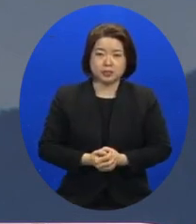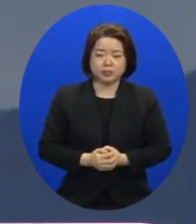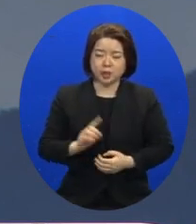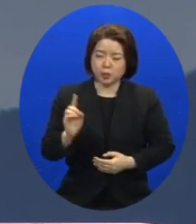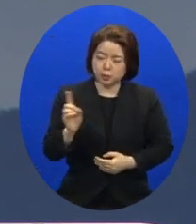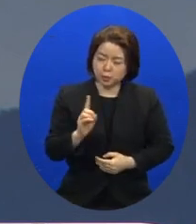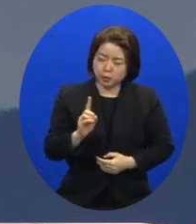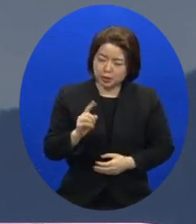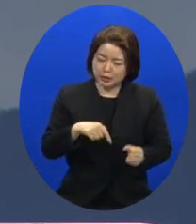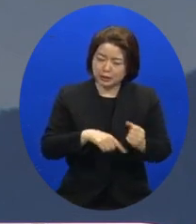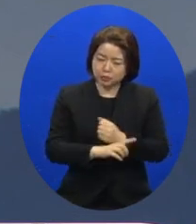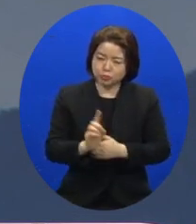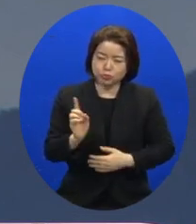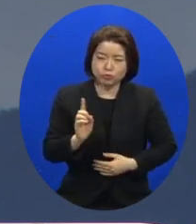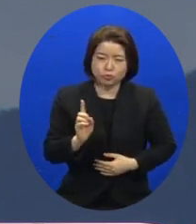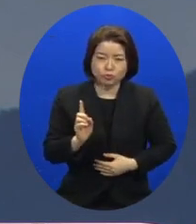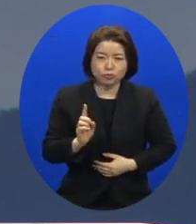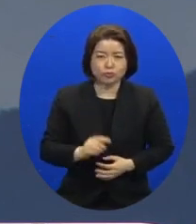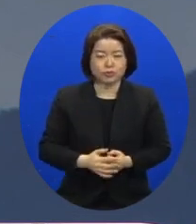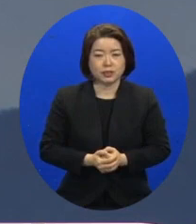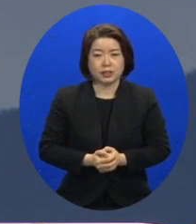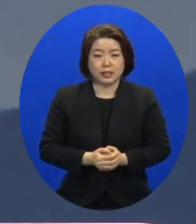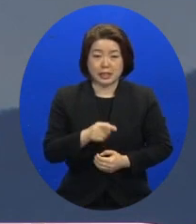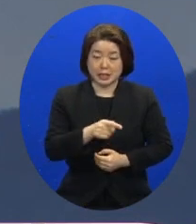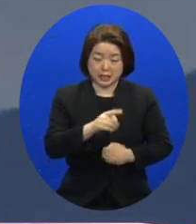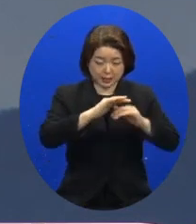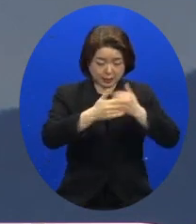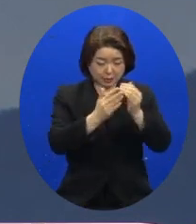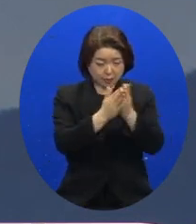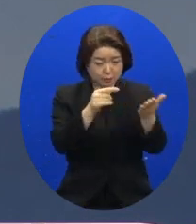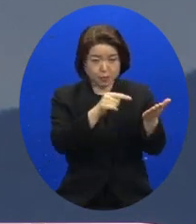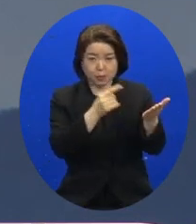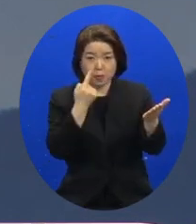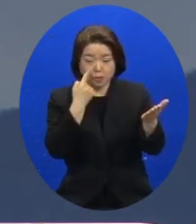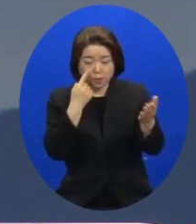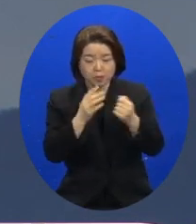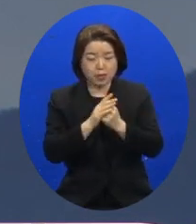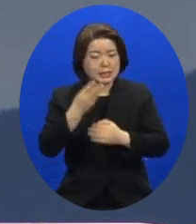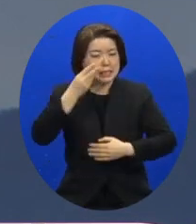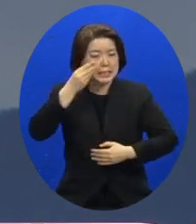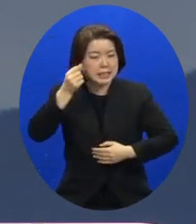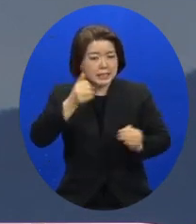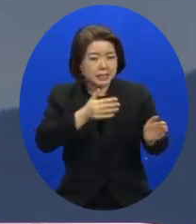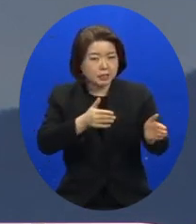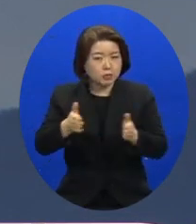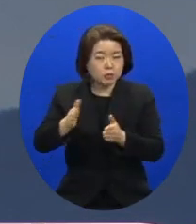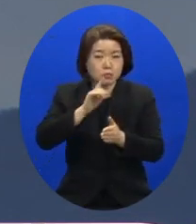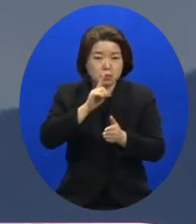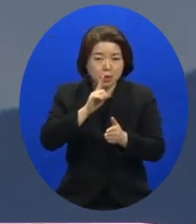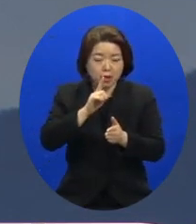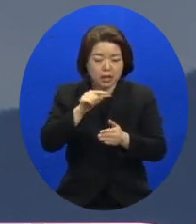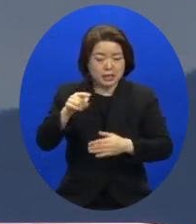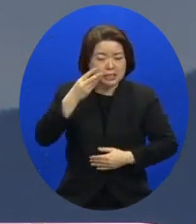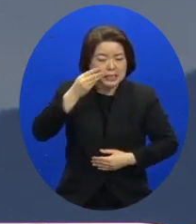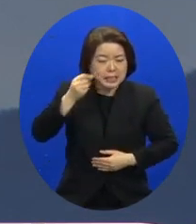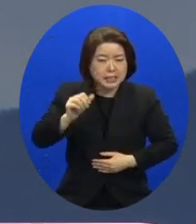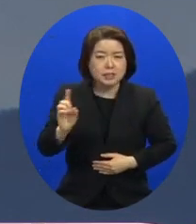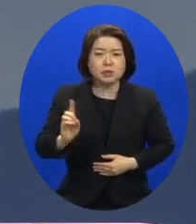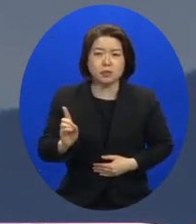도대체 뭘 말하는 걸까? 여기서 보면 기름을 준비하라고 그랬는데 그 기름이 도대체